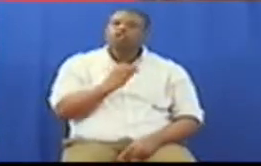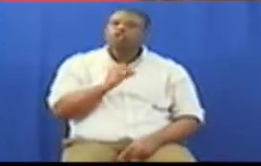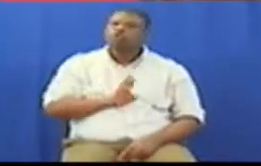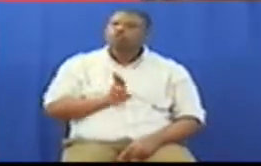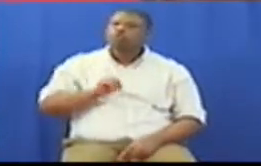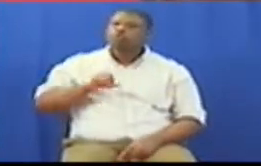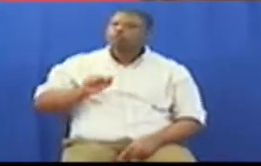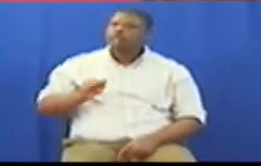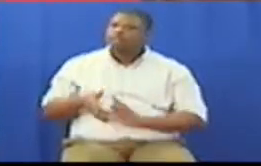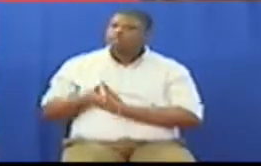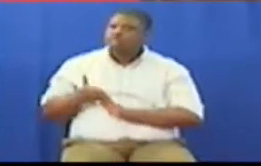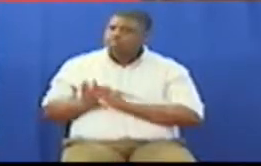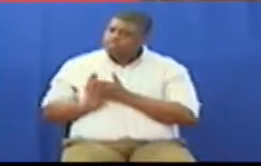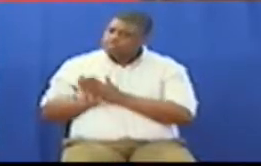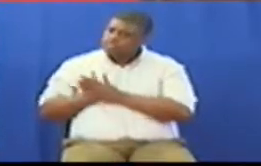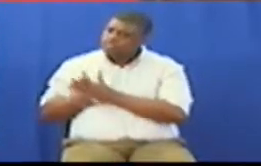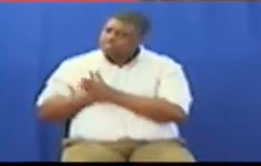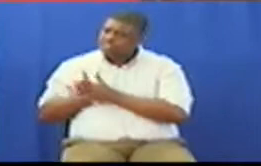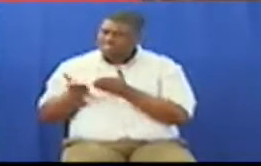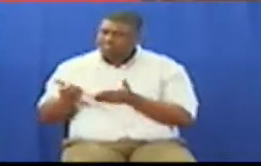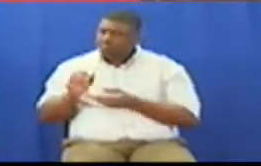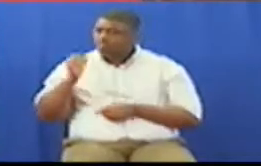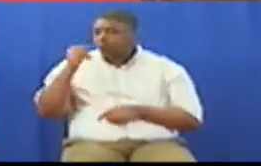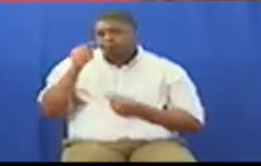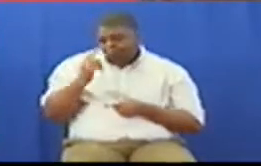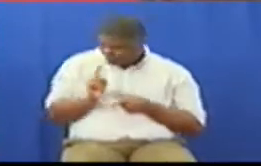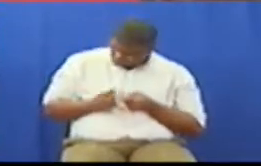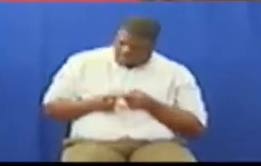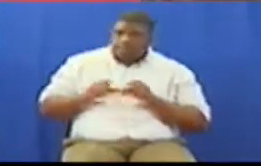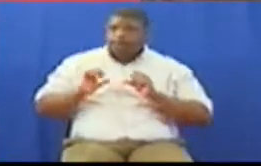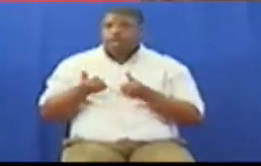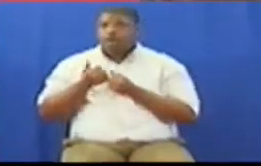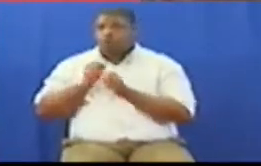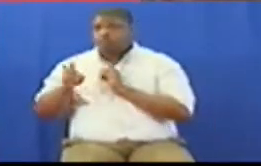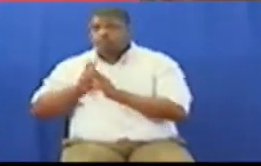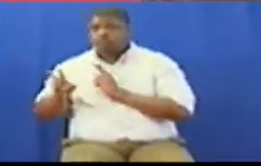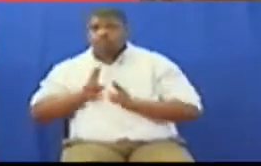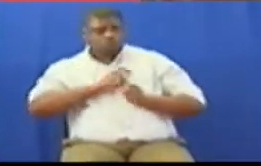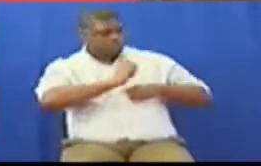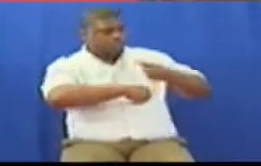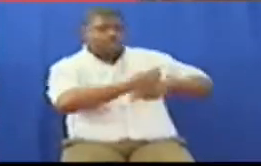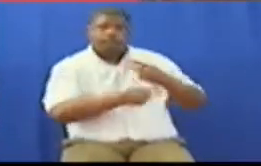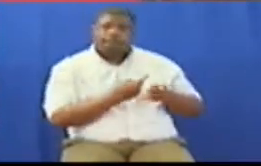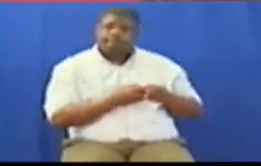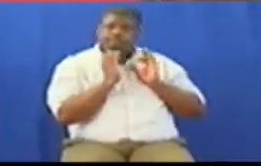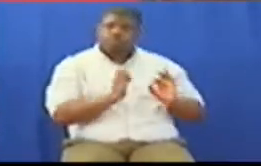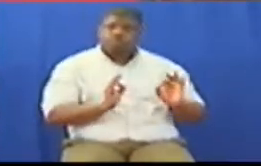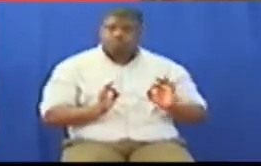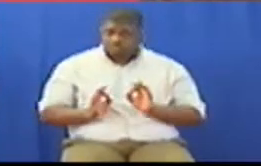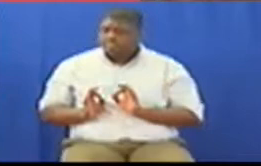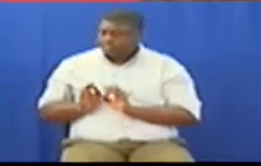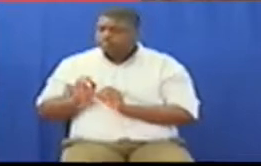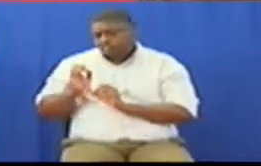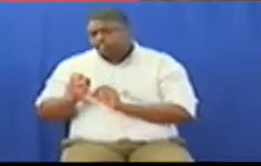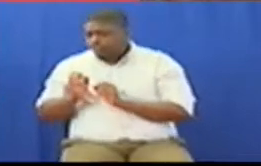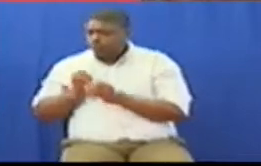imeanza sana, imepoapoa. Sasa hivi vitu unaambiwa kwamba bado majadiliano yanaendelea. Ni vizuri hayo majadiliano yaendelee,